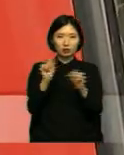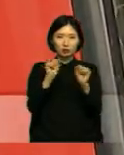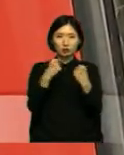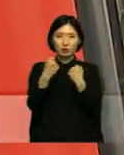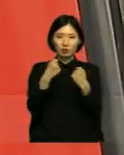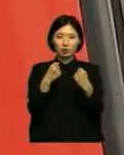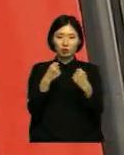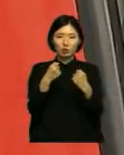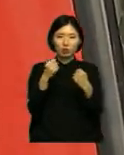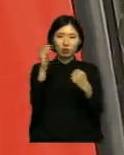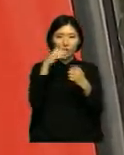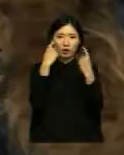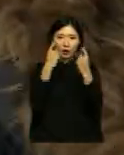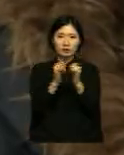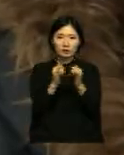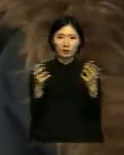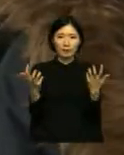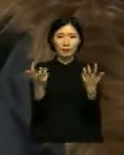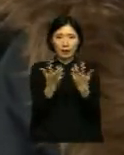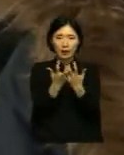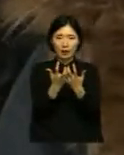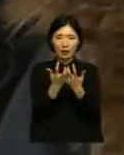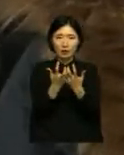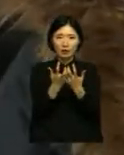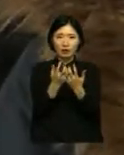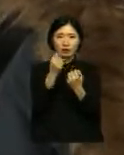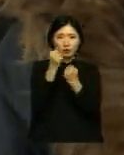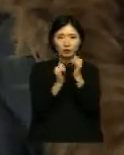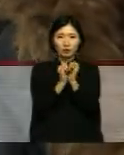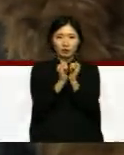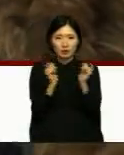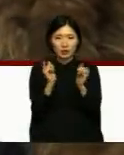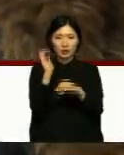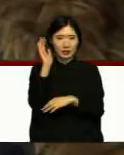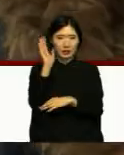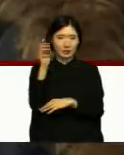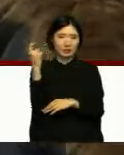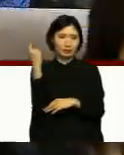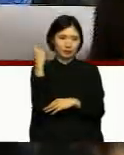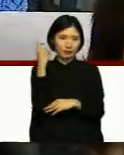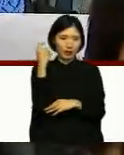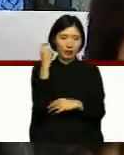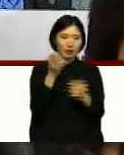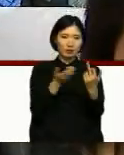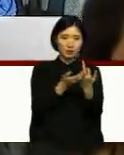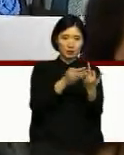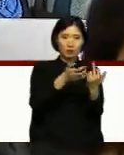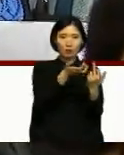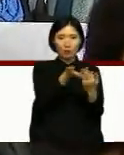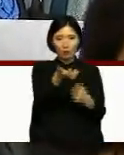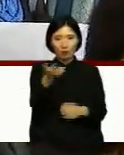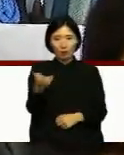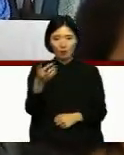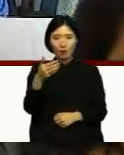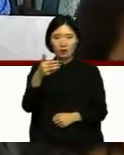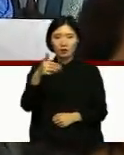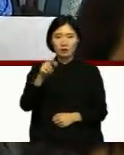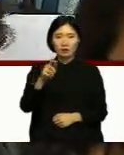관광객들로 가득 찹니다. 문화해설사의 설명을 들으며 자라섬과 레일바이크를 지나 남이섬에